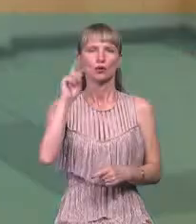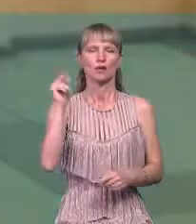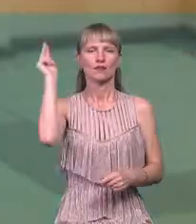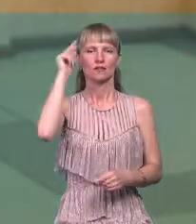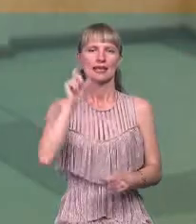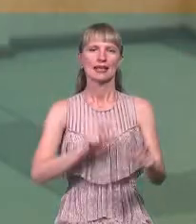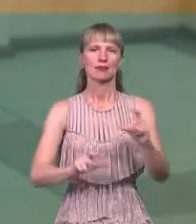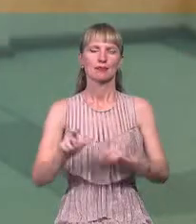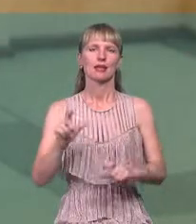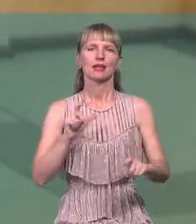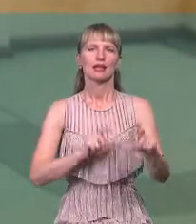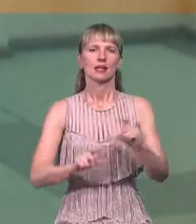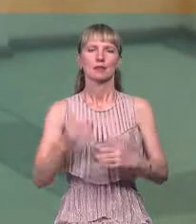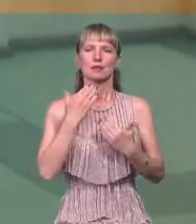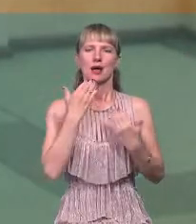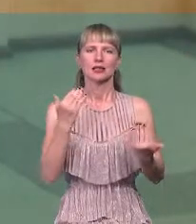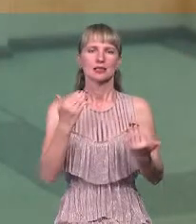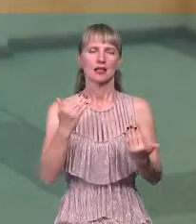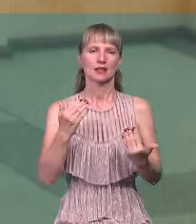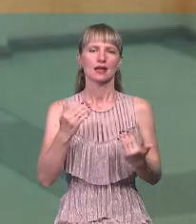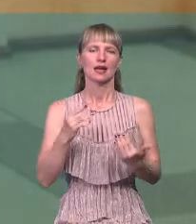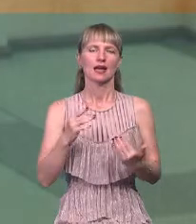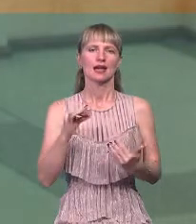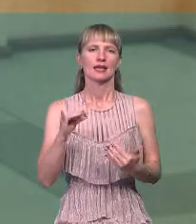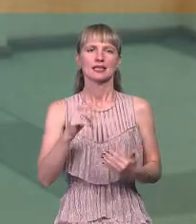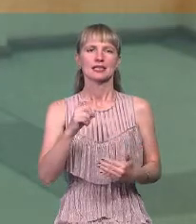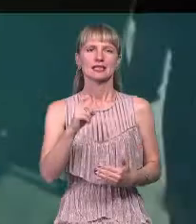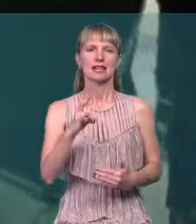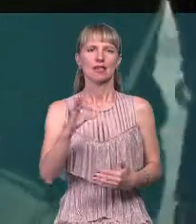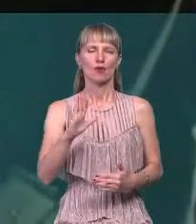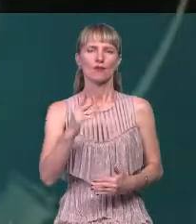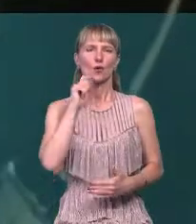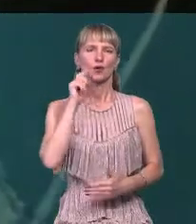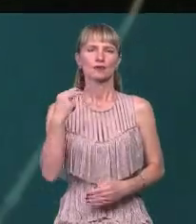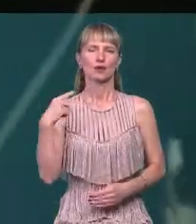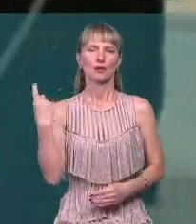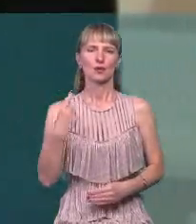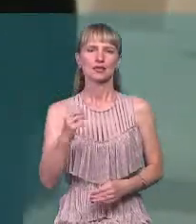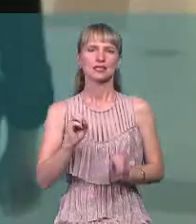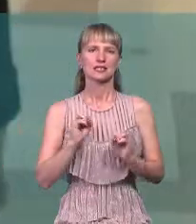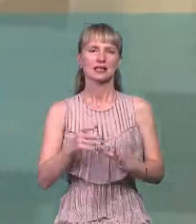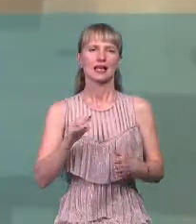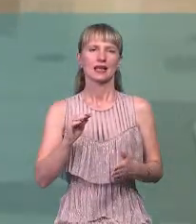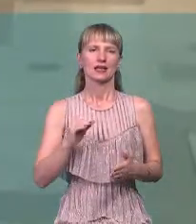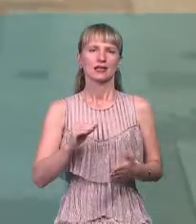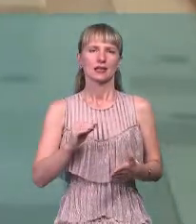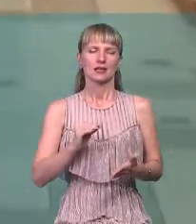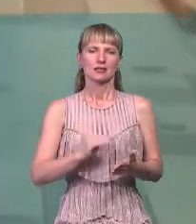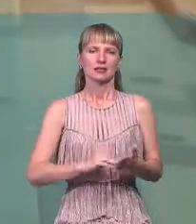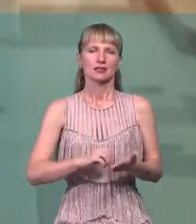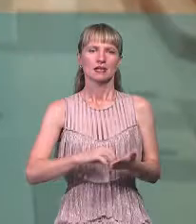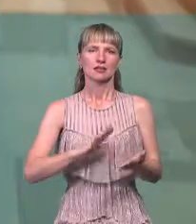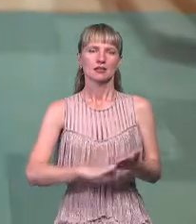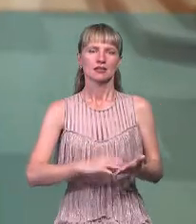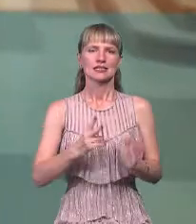хімію. Хімія – останній предмет зовнішнього незалежного оцінювання в Україні. У Запорізькій області складати тест із цього предмету